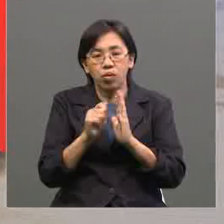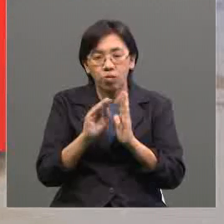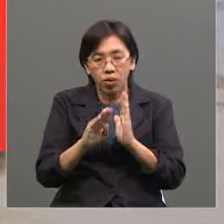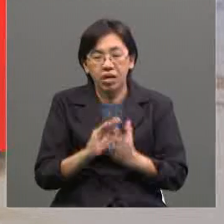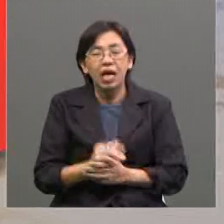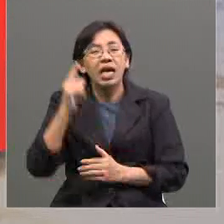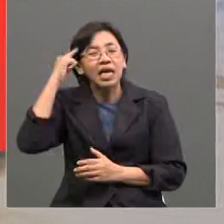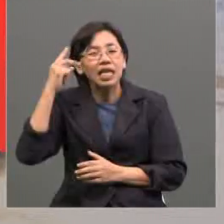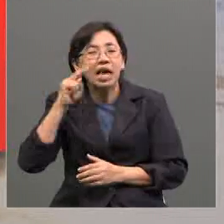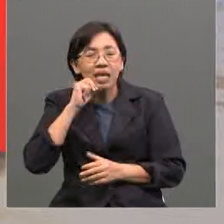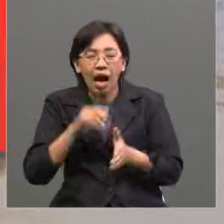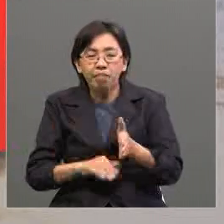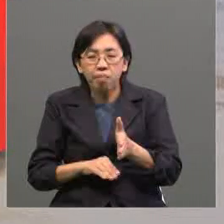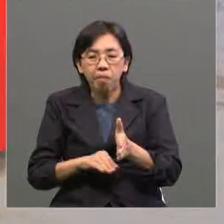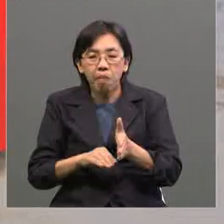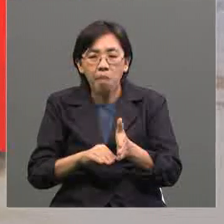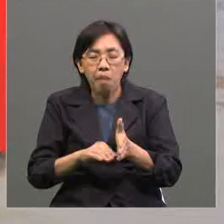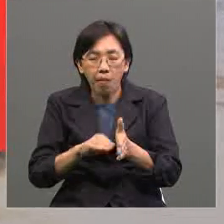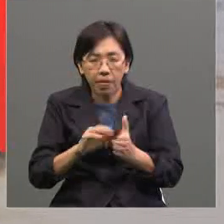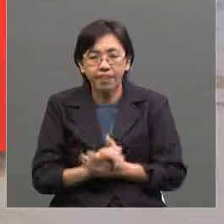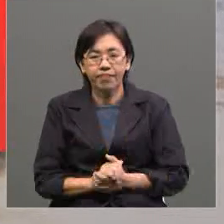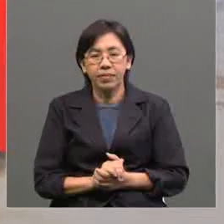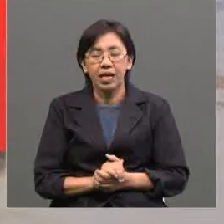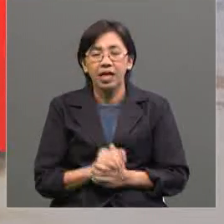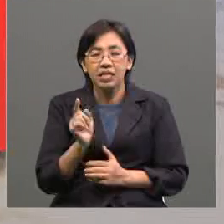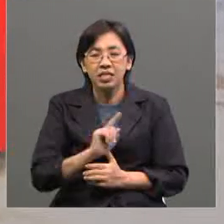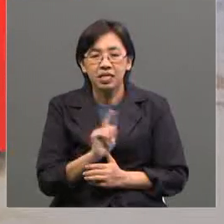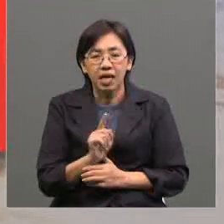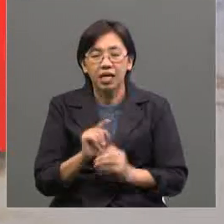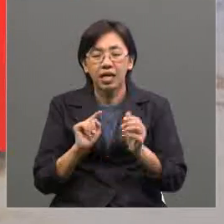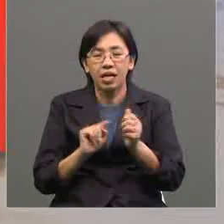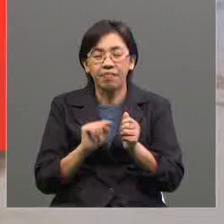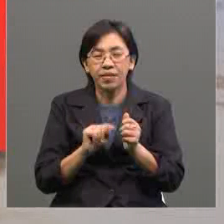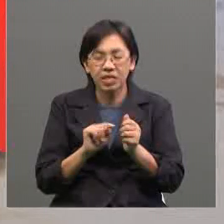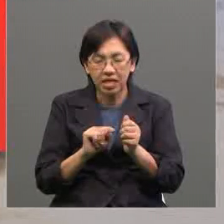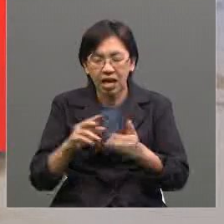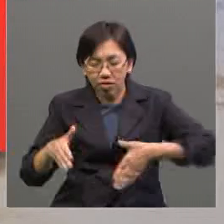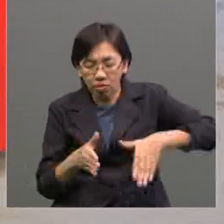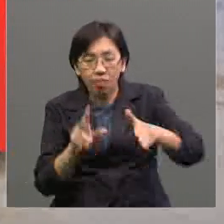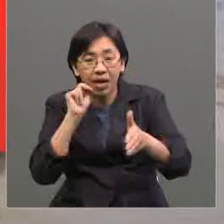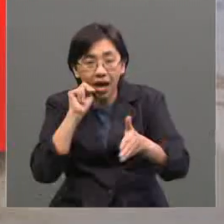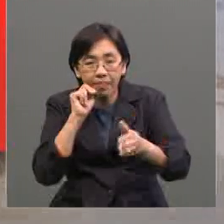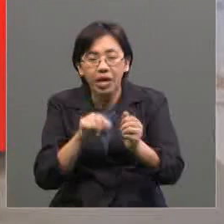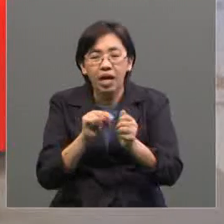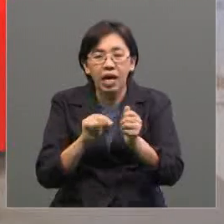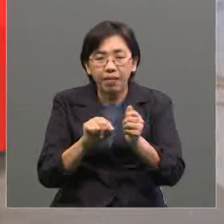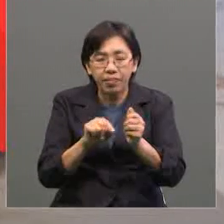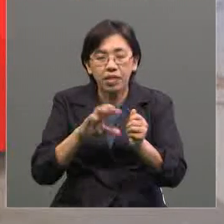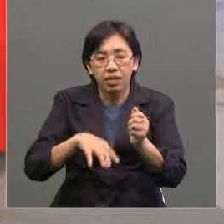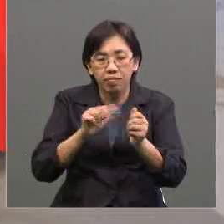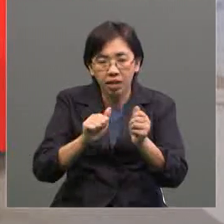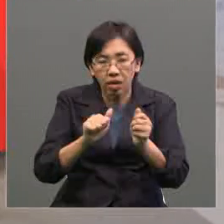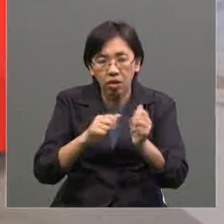คาดการณ์ว่าระดับน้ำช่วงนี้จะมีแนวโน้มเพิ่มขึ้นนะครับก็จะไปกระทบต่อพื้นที่ลุ่มต่ำริมแม่น้ำบริเวณอำเภอำเภอเมือง